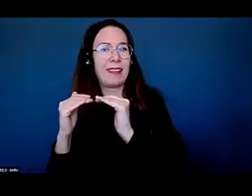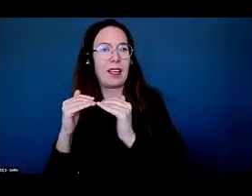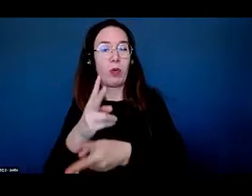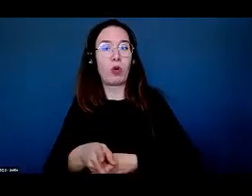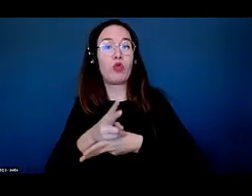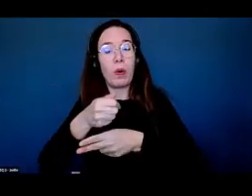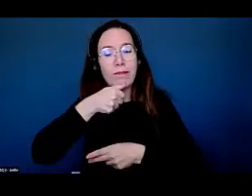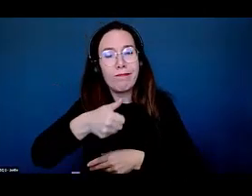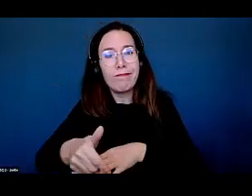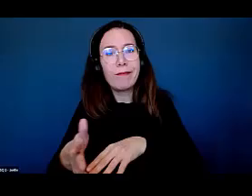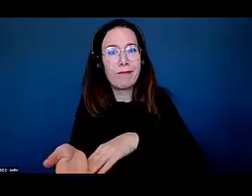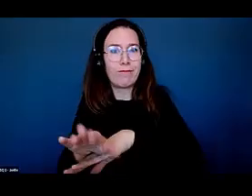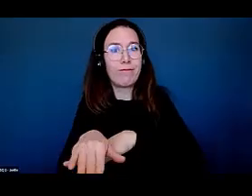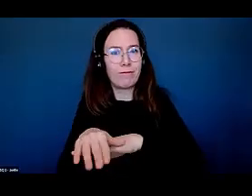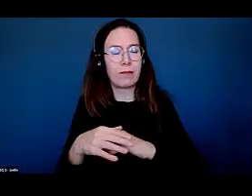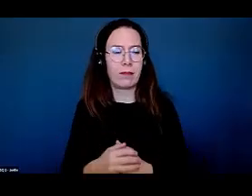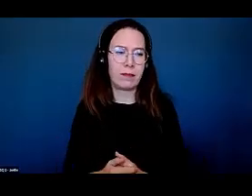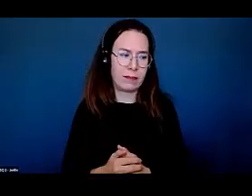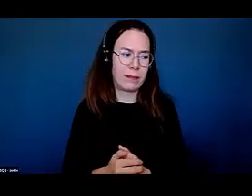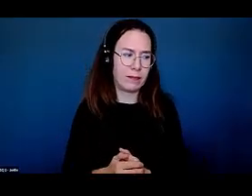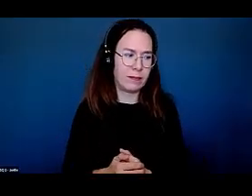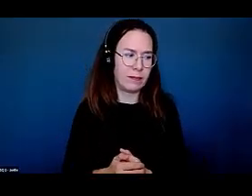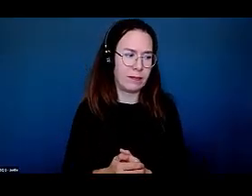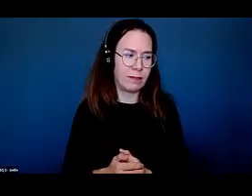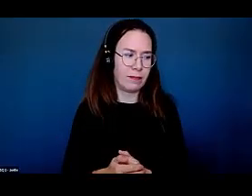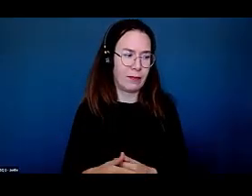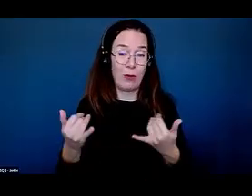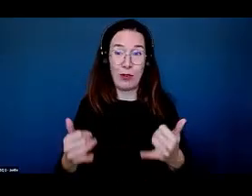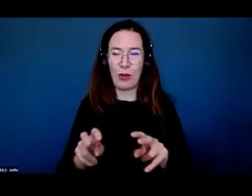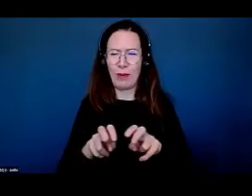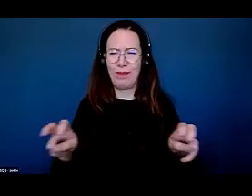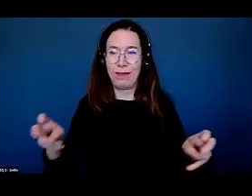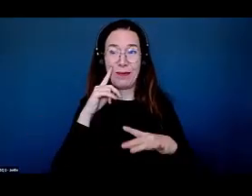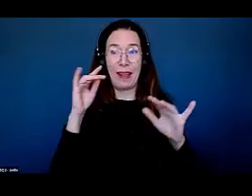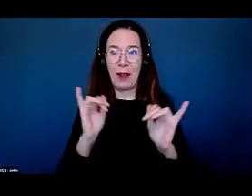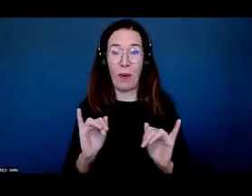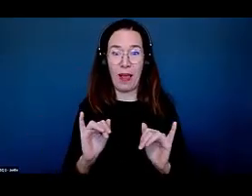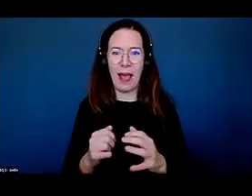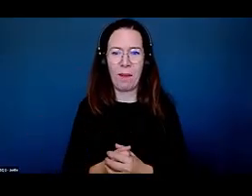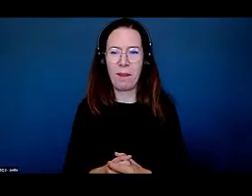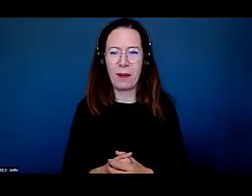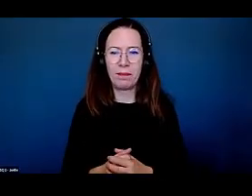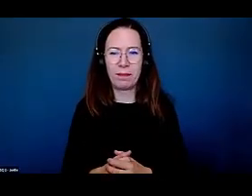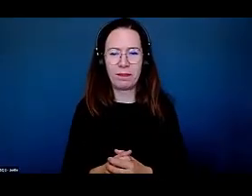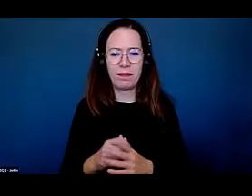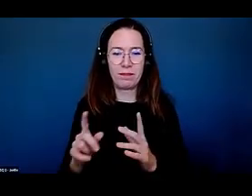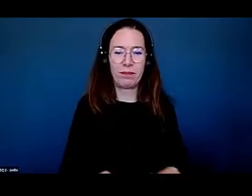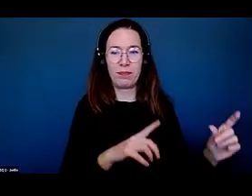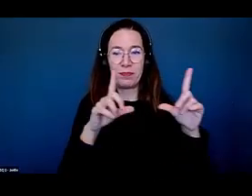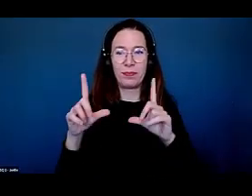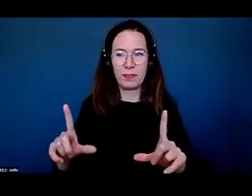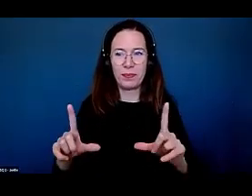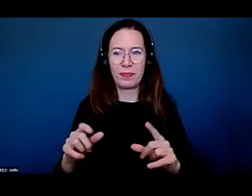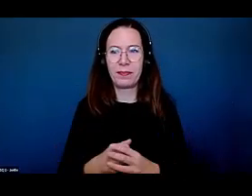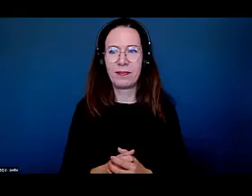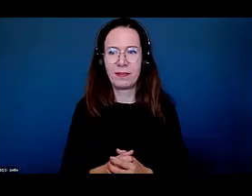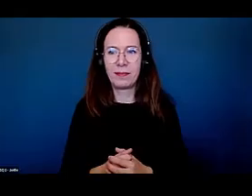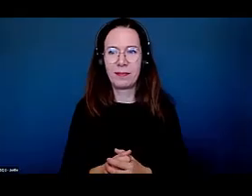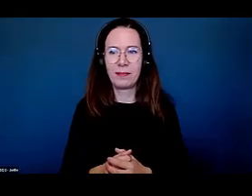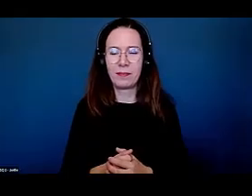les soins palliatifs. Donc, nous avons un panel incroyable aujourd'hui. Prochaine diapo.